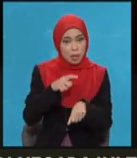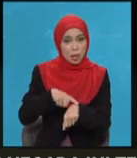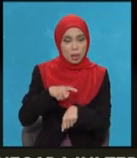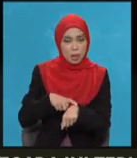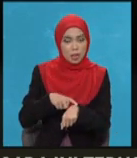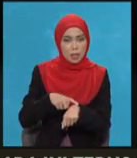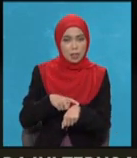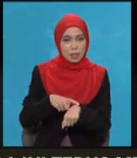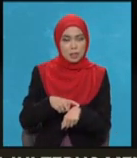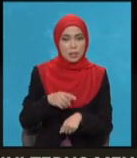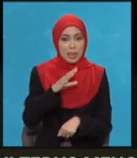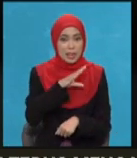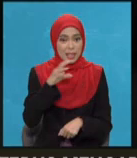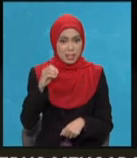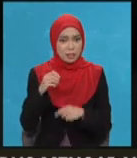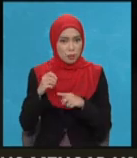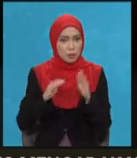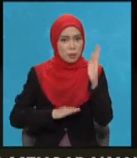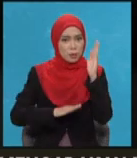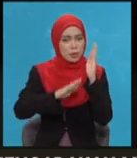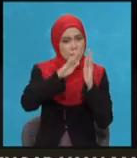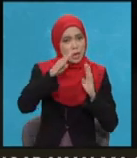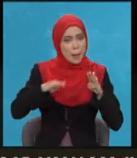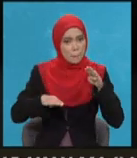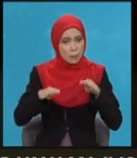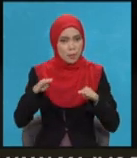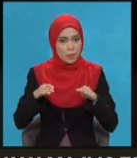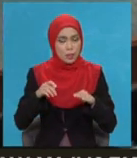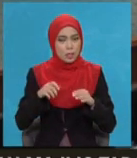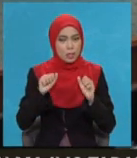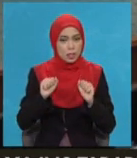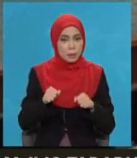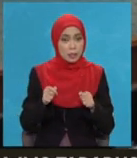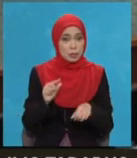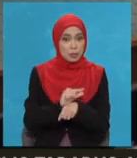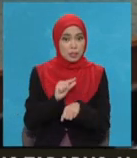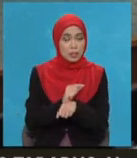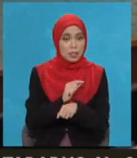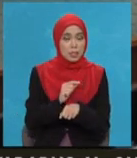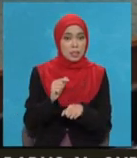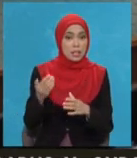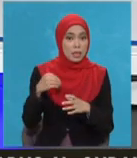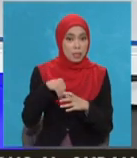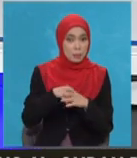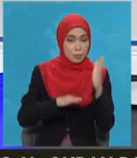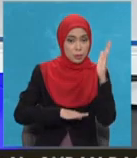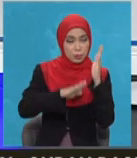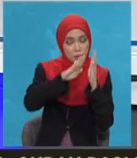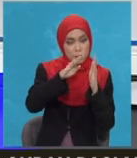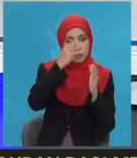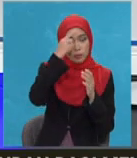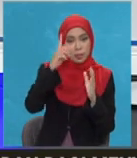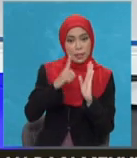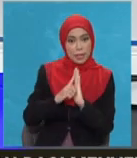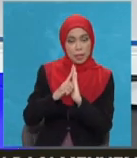pembangunan seimbang ini juga dapat dimanfaatkan kabar kemajuan yang dirancang di daerah-daerah Jawa